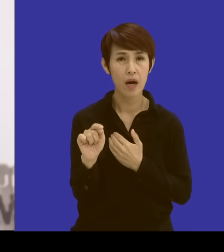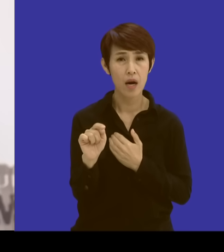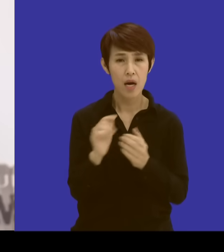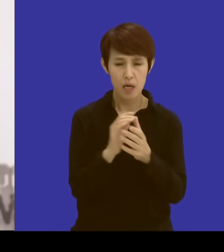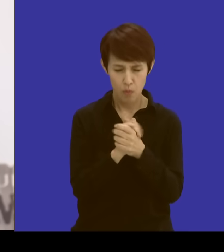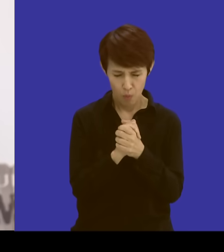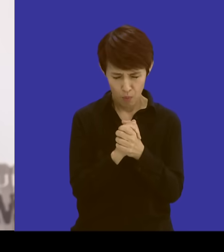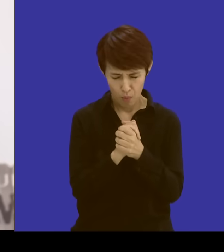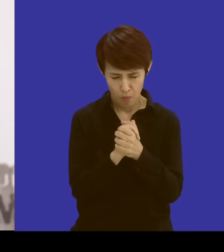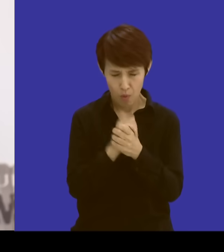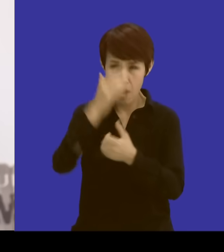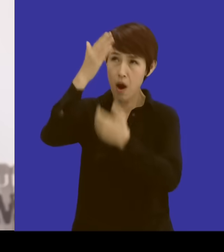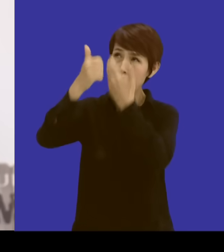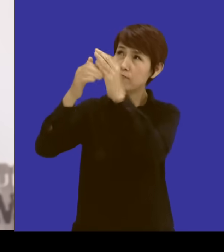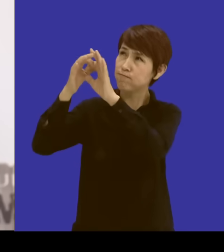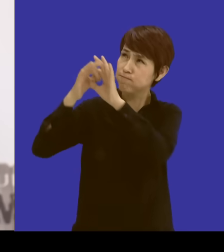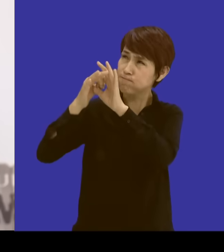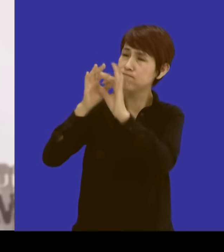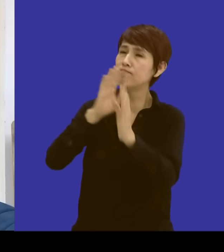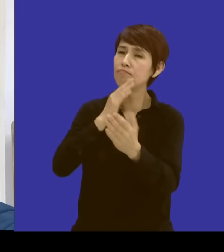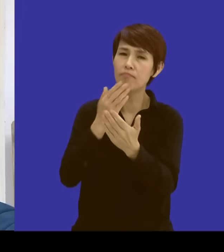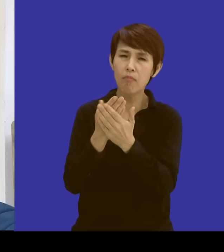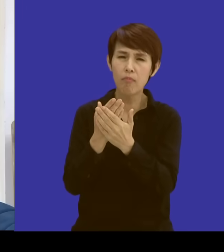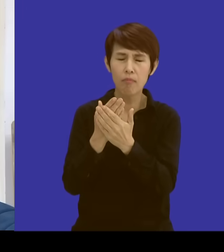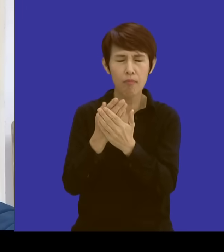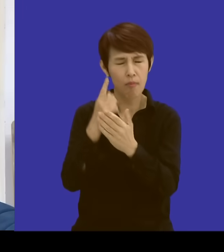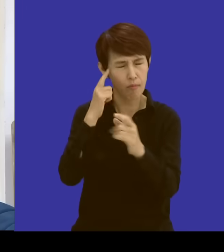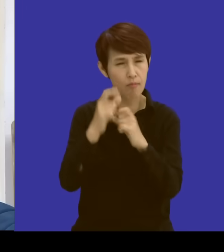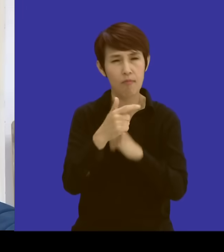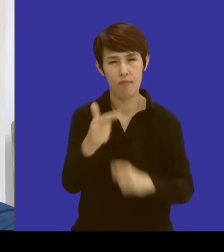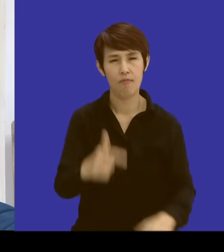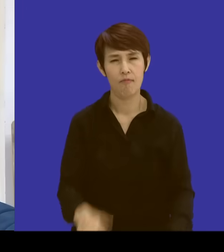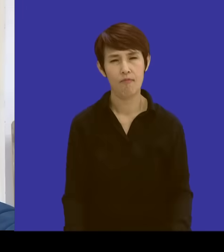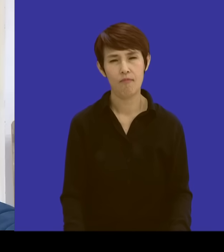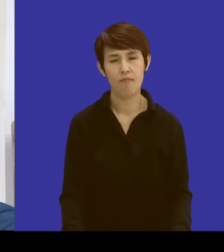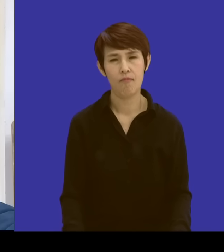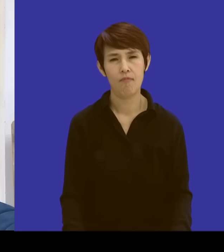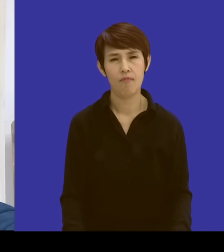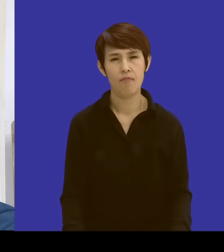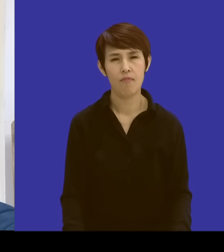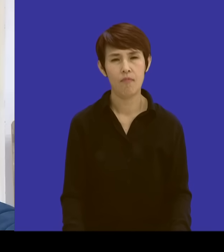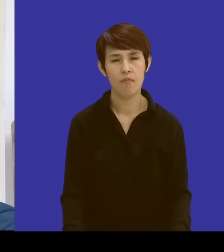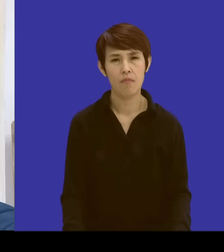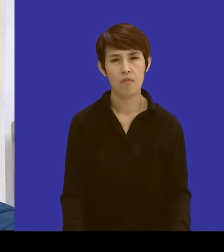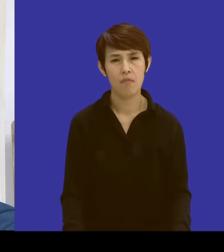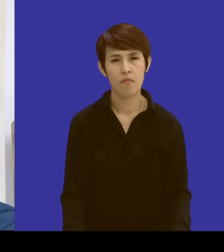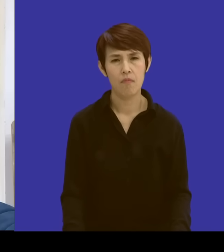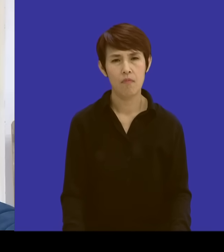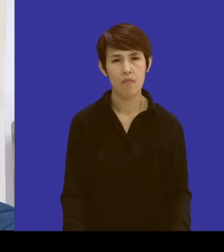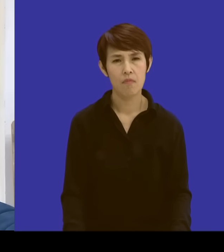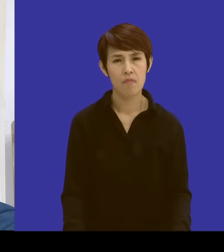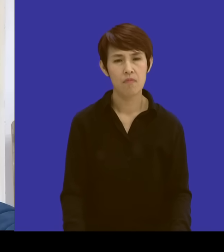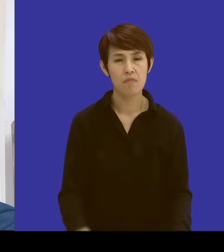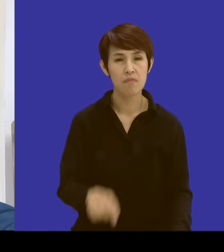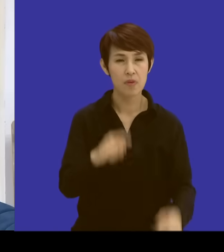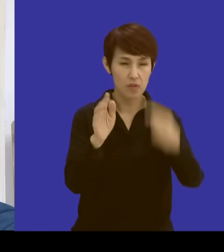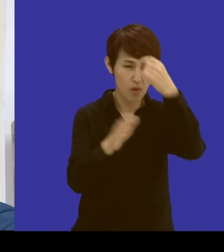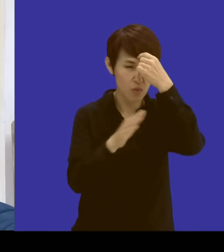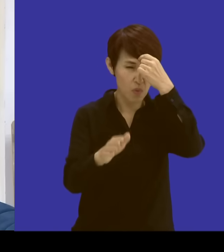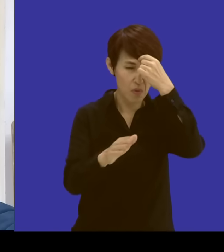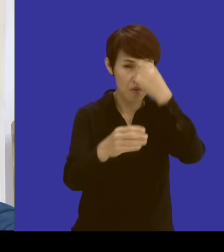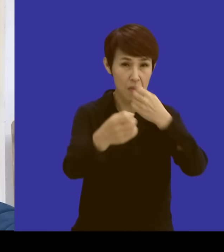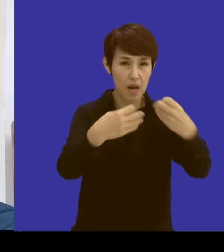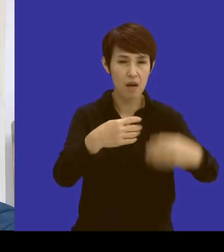큰 고민이었는데 예. 막상 이제 이렇게 되니까 외적인 것들로 왜 새벽기도 안 나오냐?